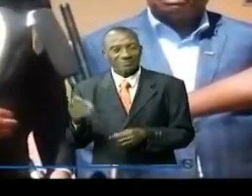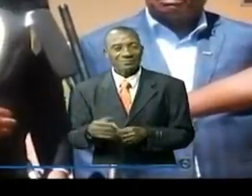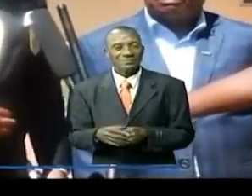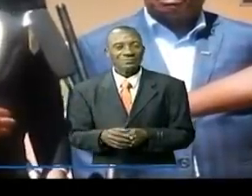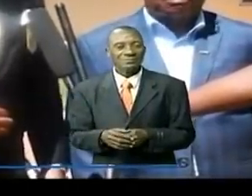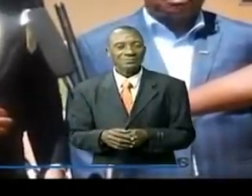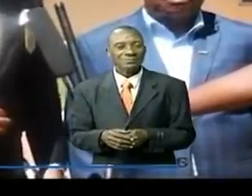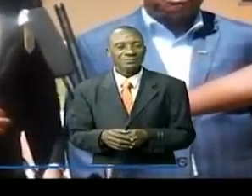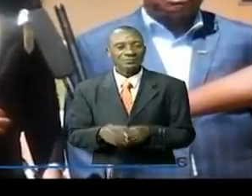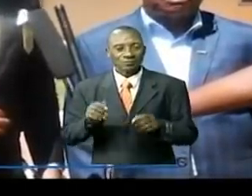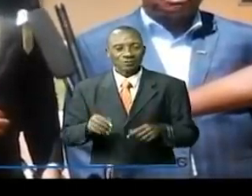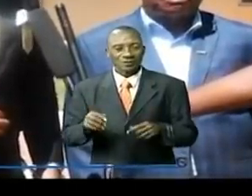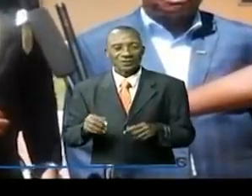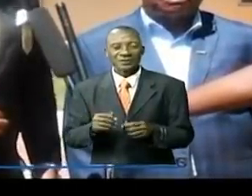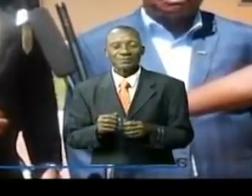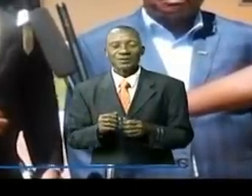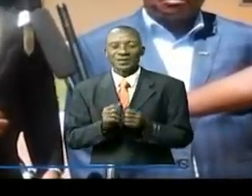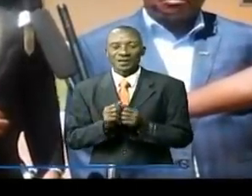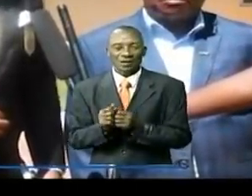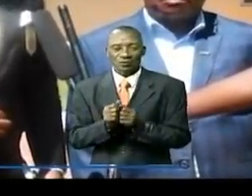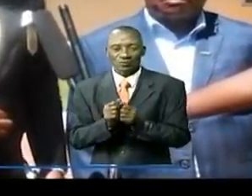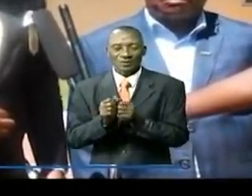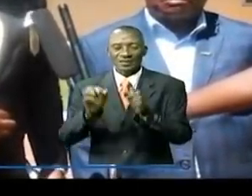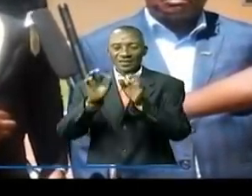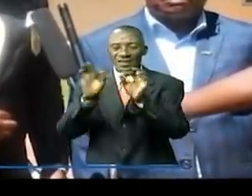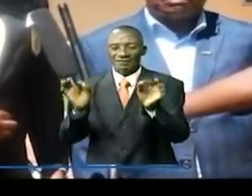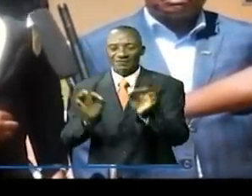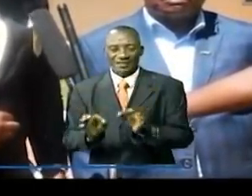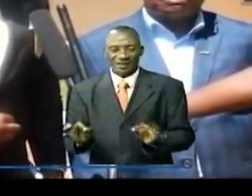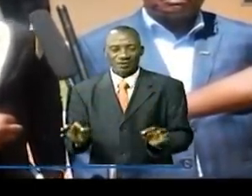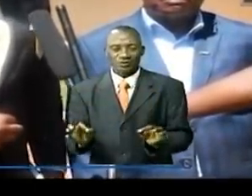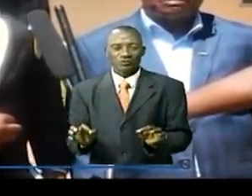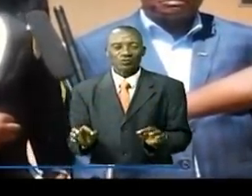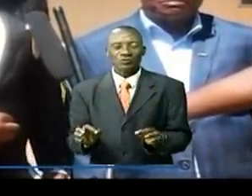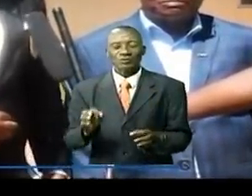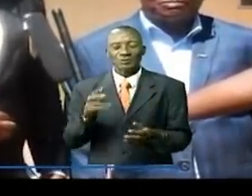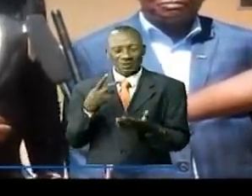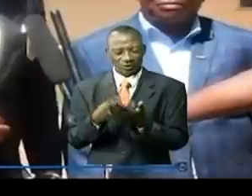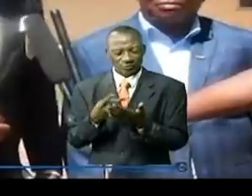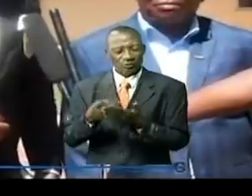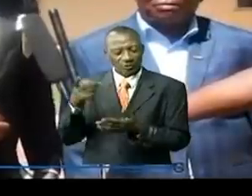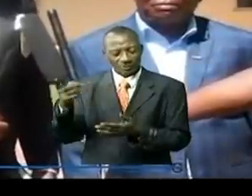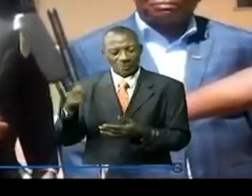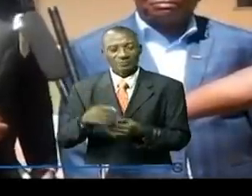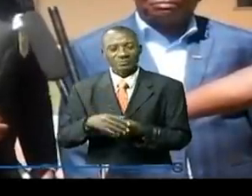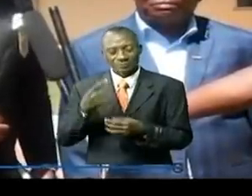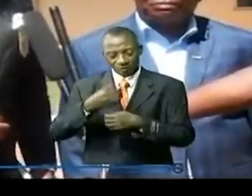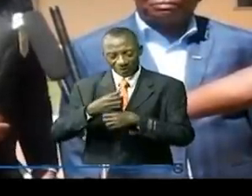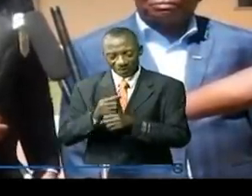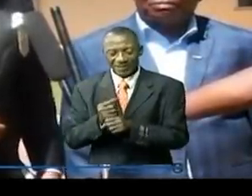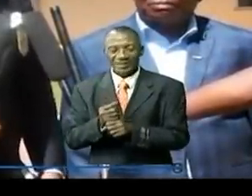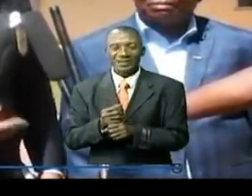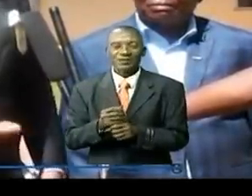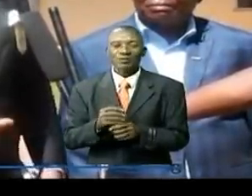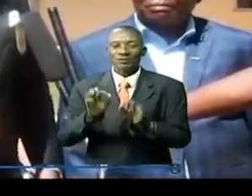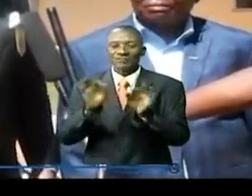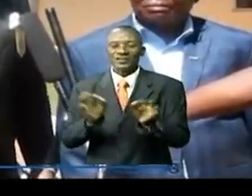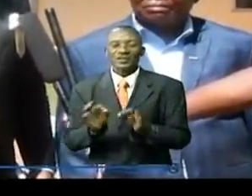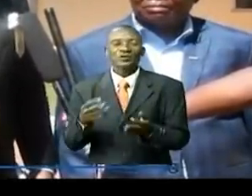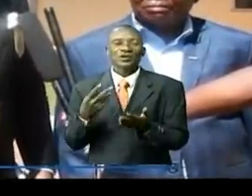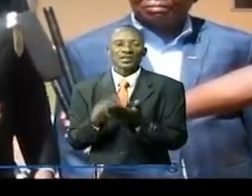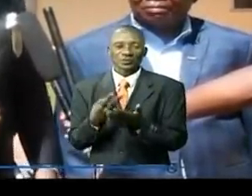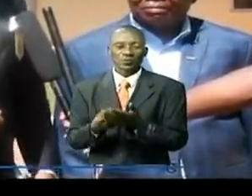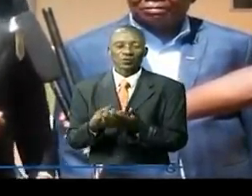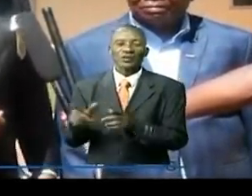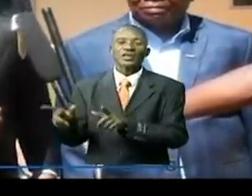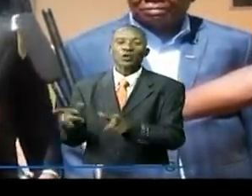accompagner la Fédération congolaise de football à la création de cette ligue. C'est a été un échange entre sportifs,